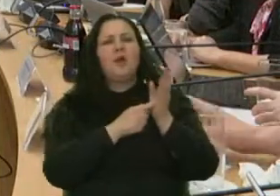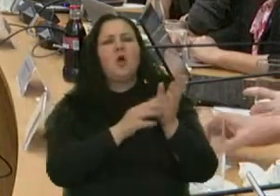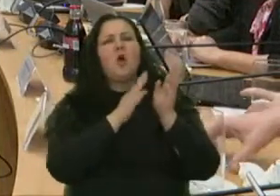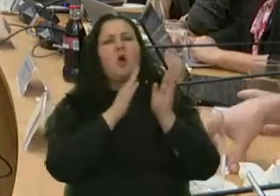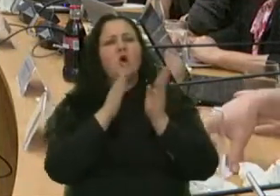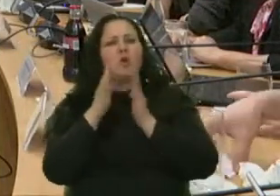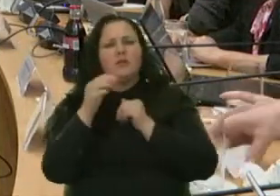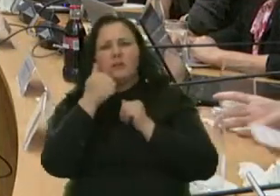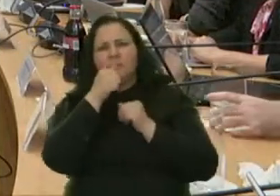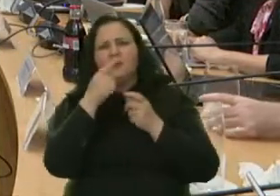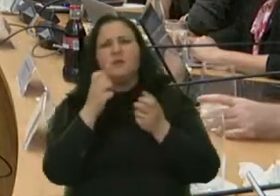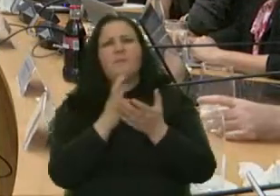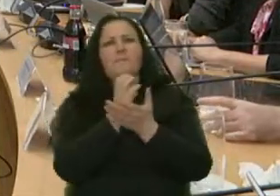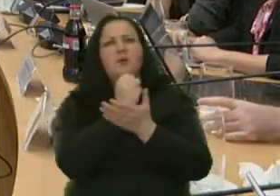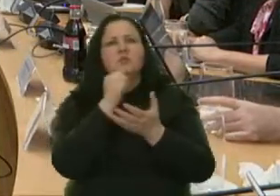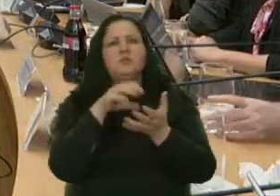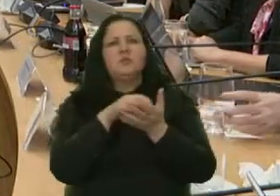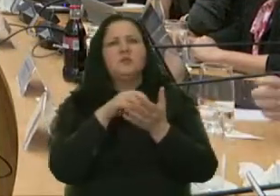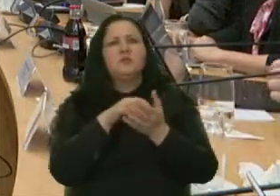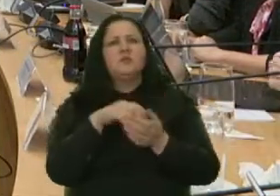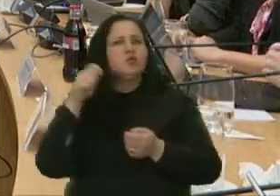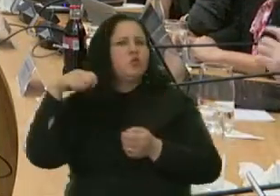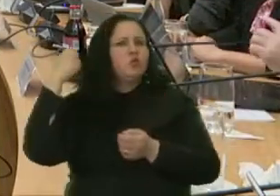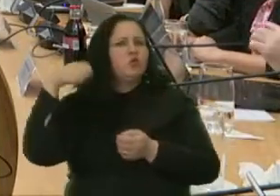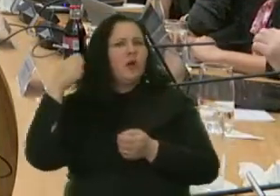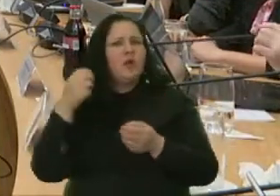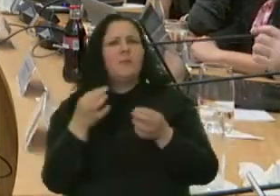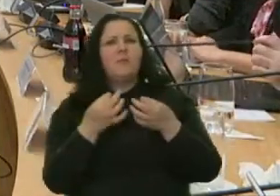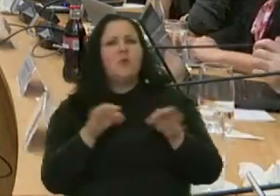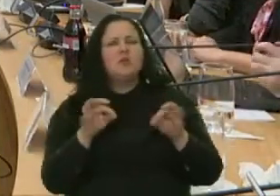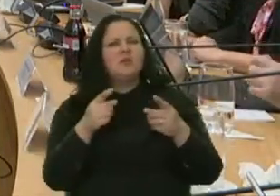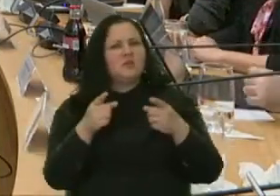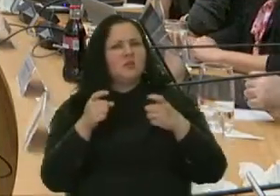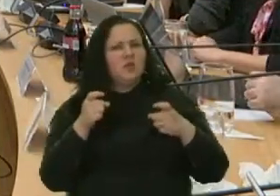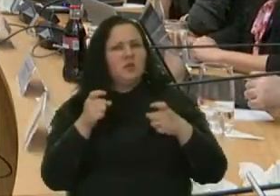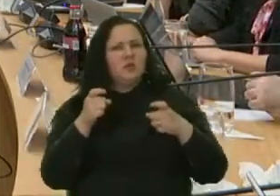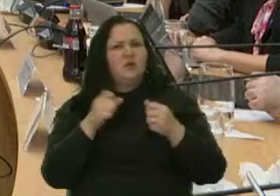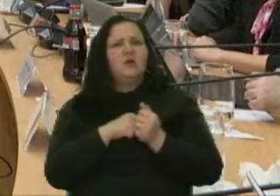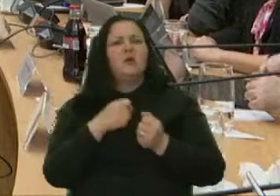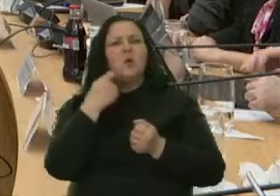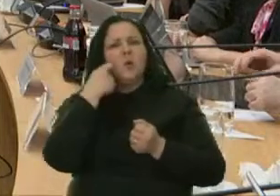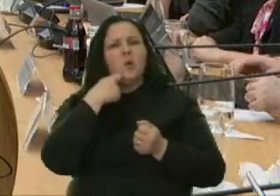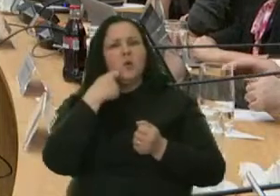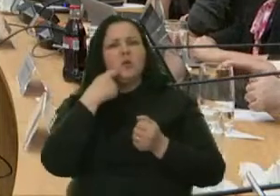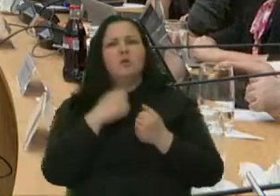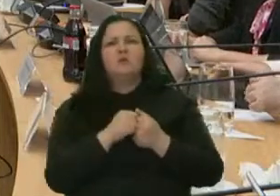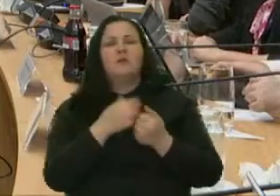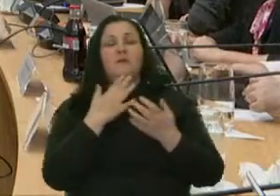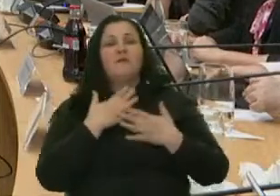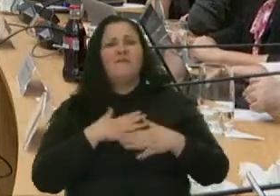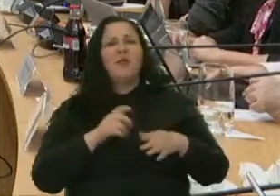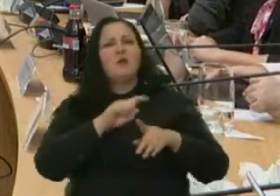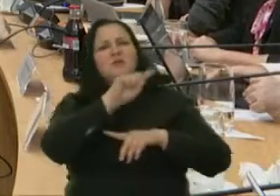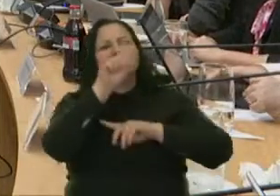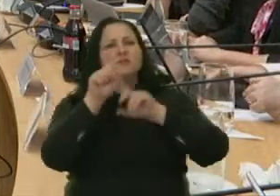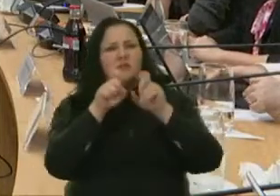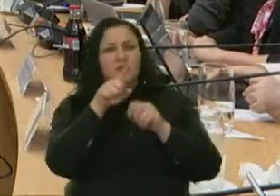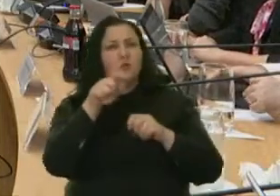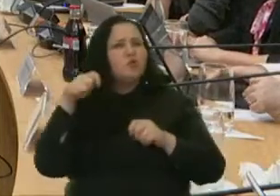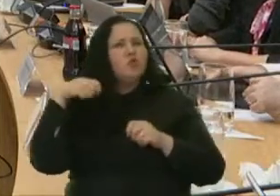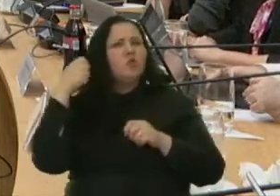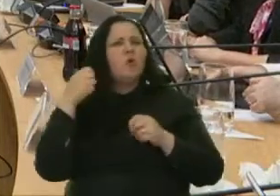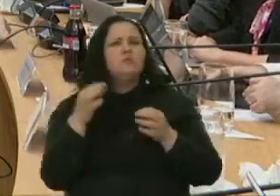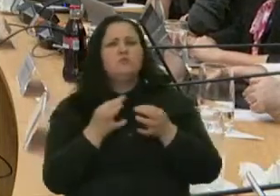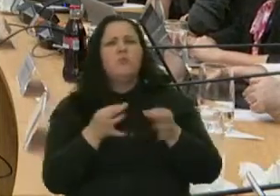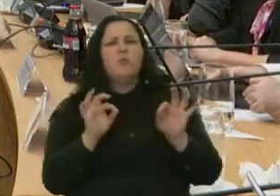zi în bugetul local toaletele moderne din Cluj Napoca vreau să vă întreb Domnule primar toaletele